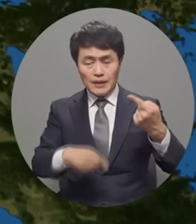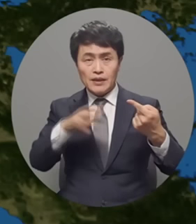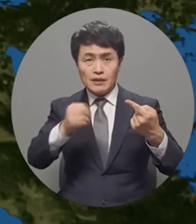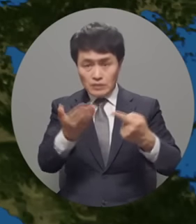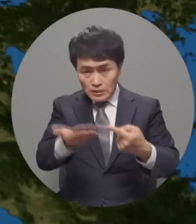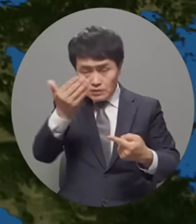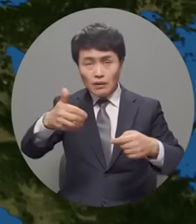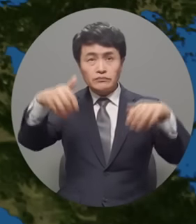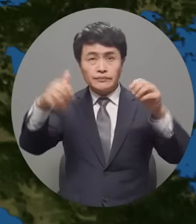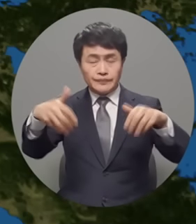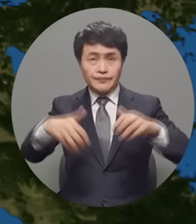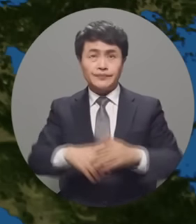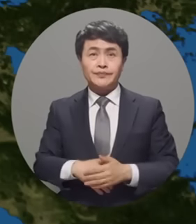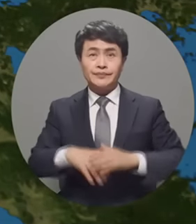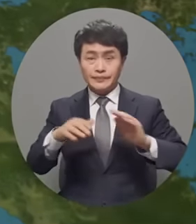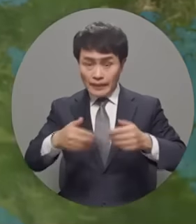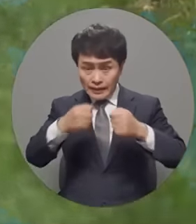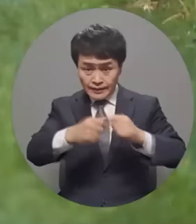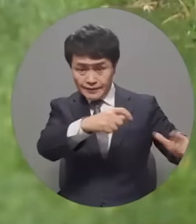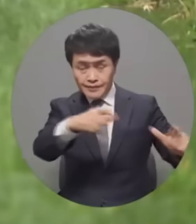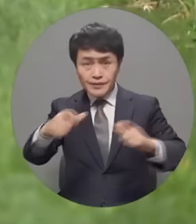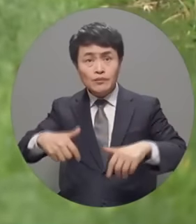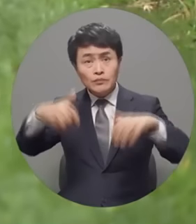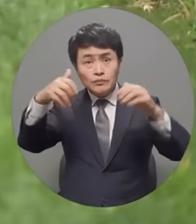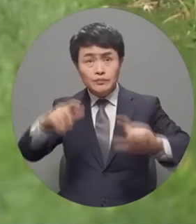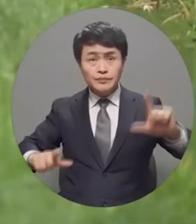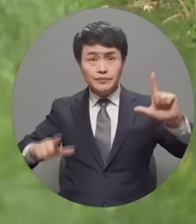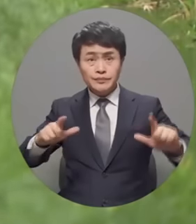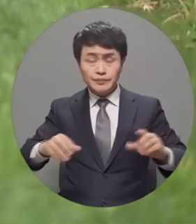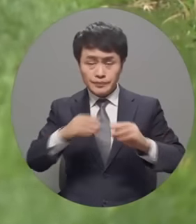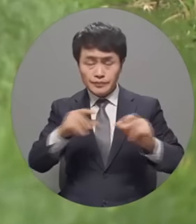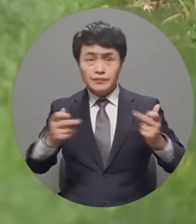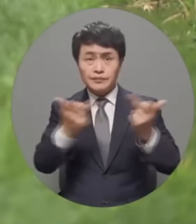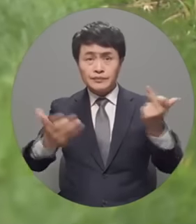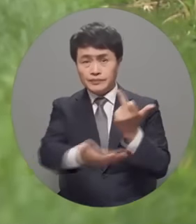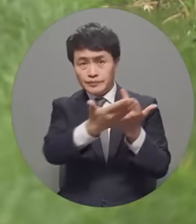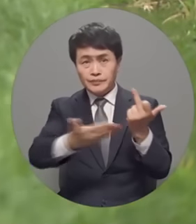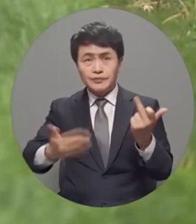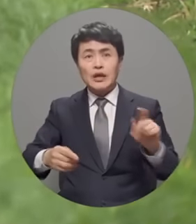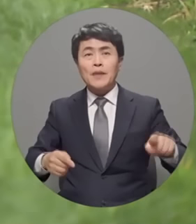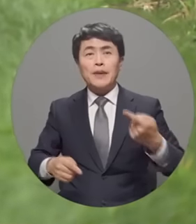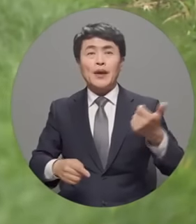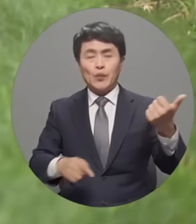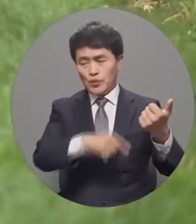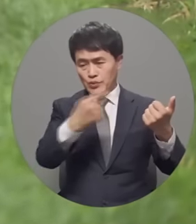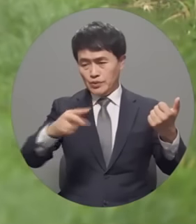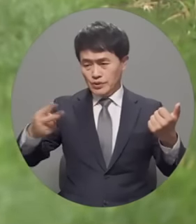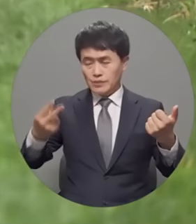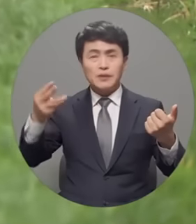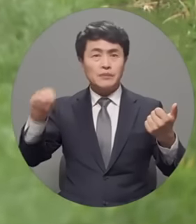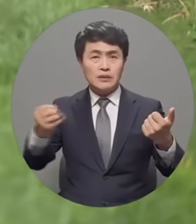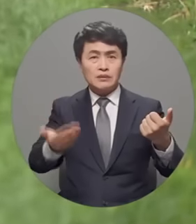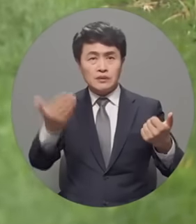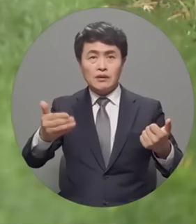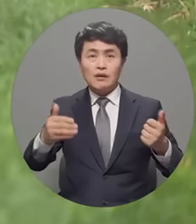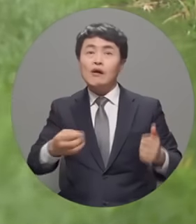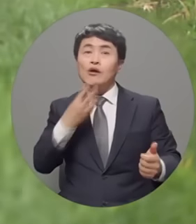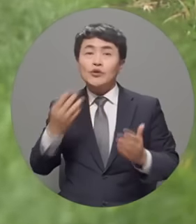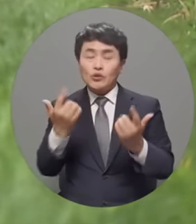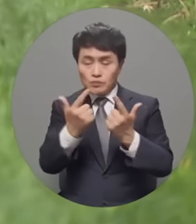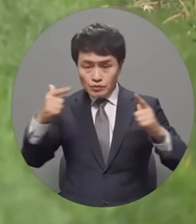이상이 되겠습니다. 자세한 지역별 강우량을 보시면 지리산과 제주도에 150에서 200mm 이상, 경기